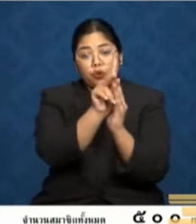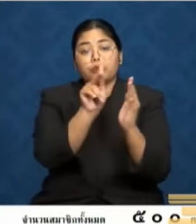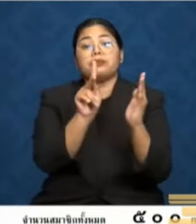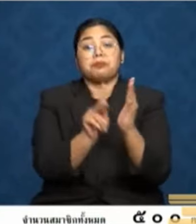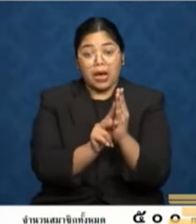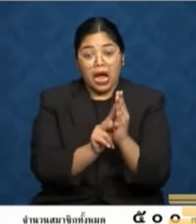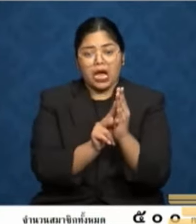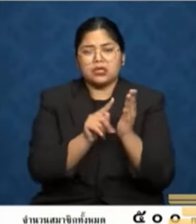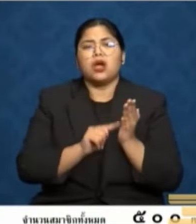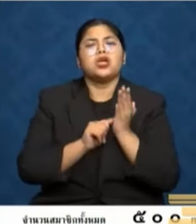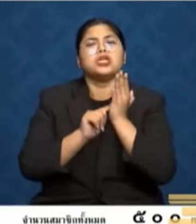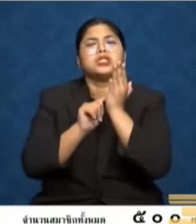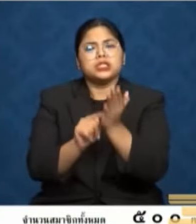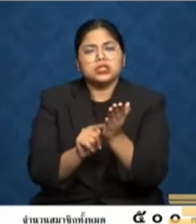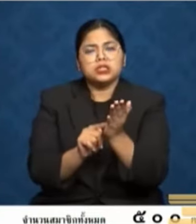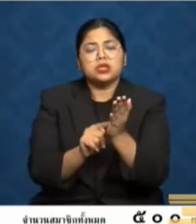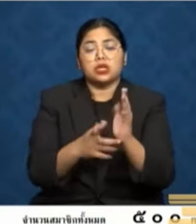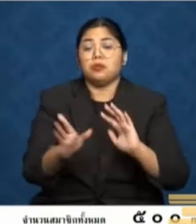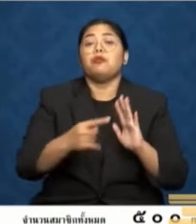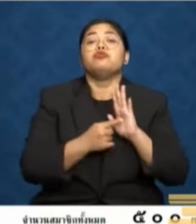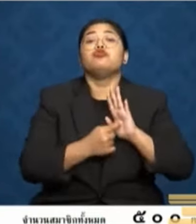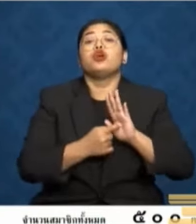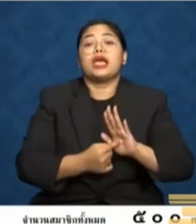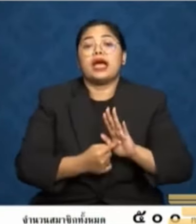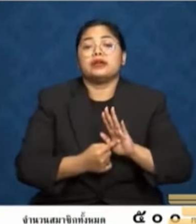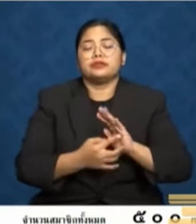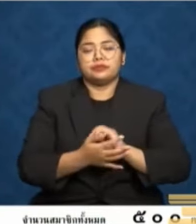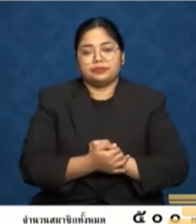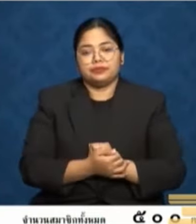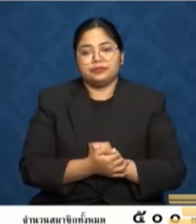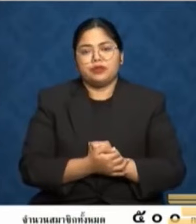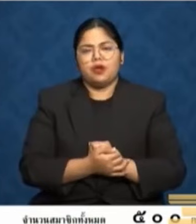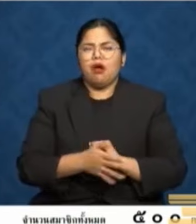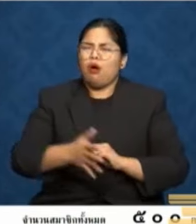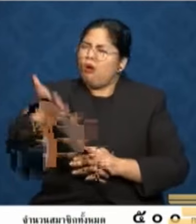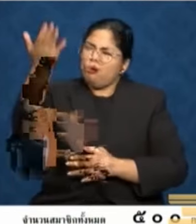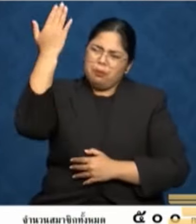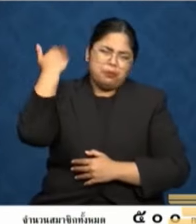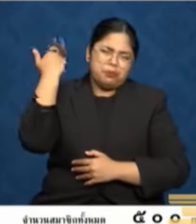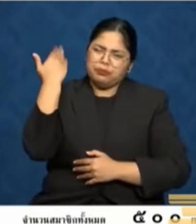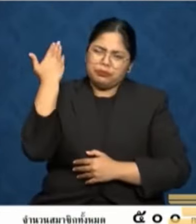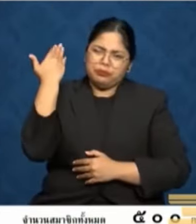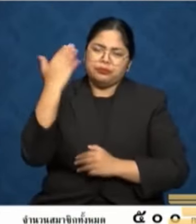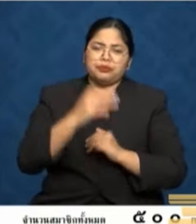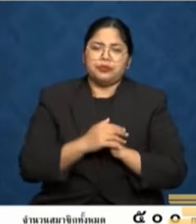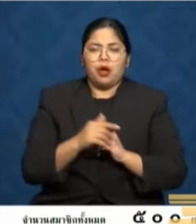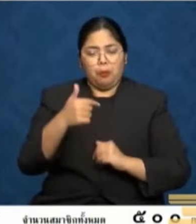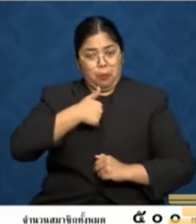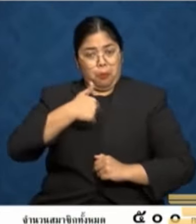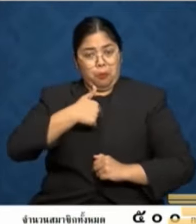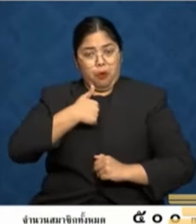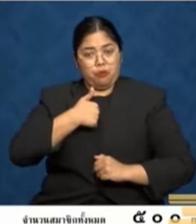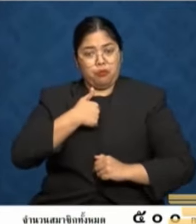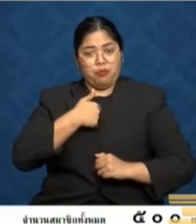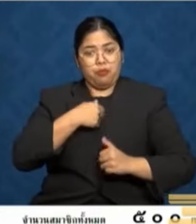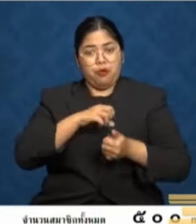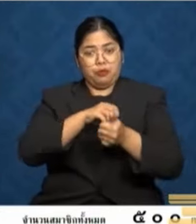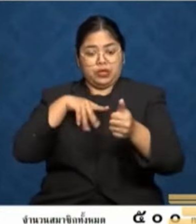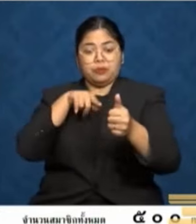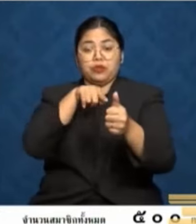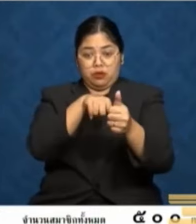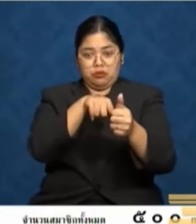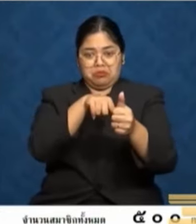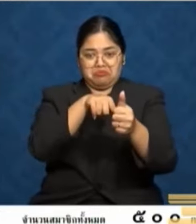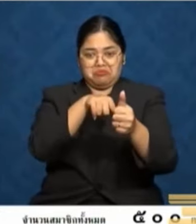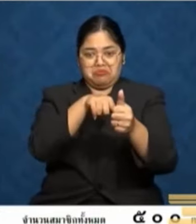หมายผมจะยกตัวอย่างให้ฟังนะครับว่าสมัยที่แล้วผมในฐานะเป็นผู้นำเกษตรกรชาว